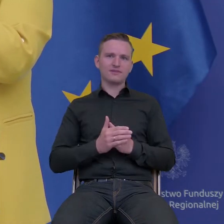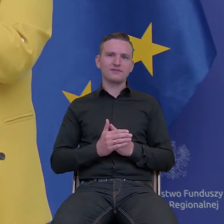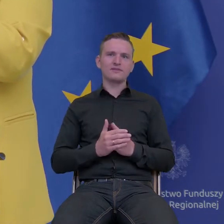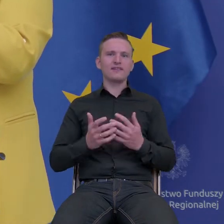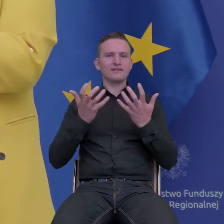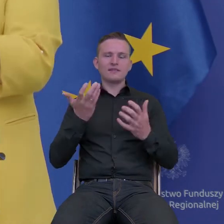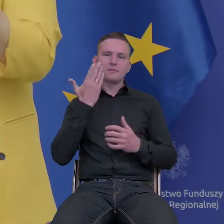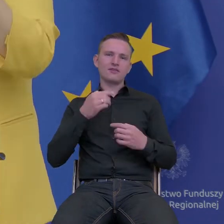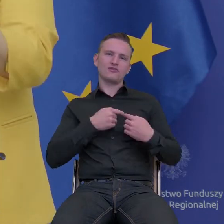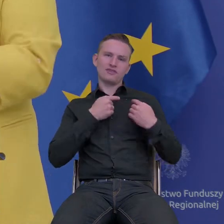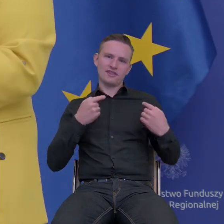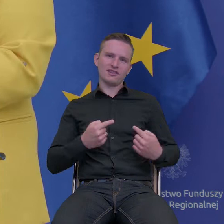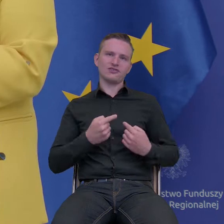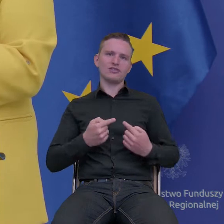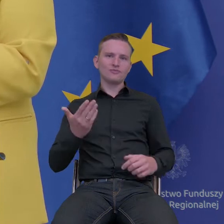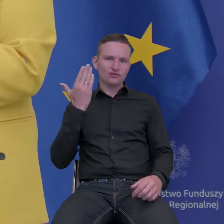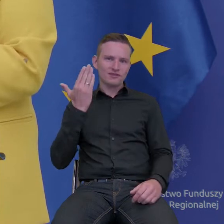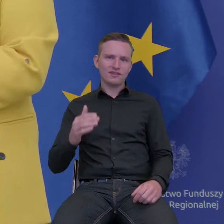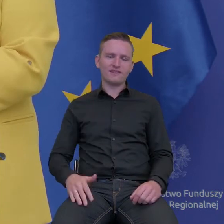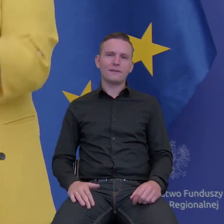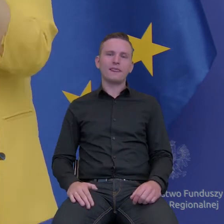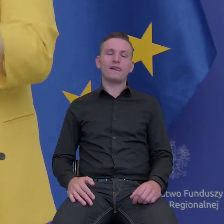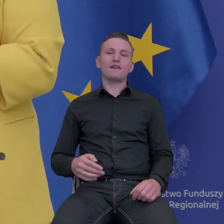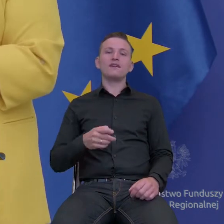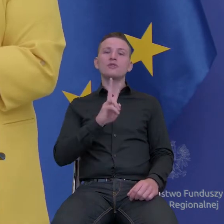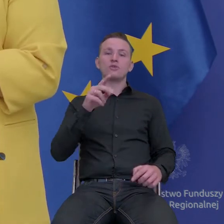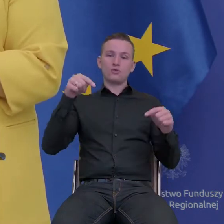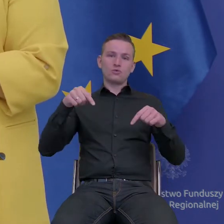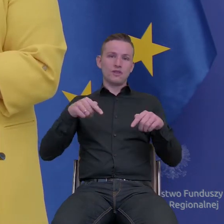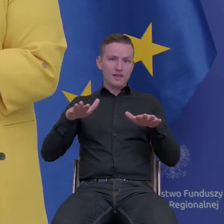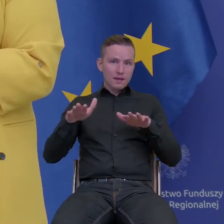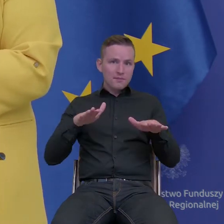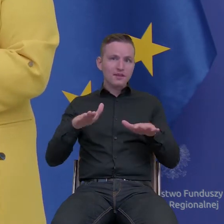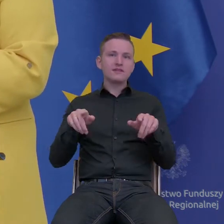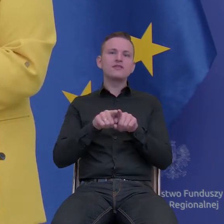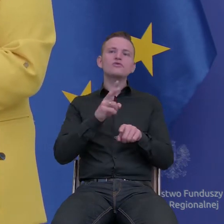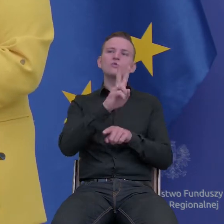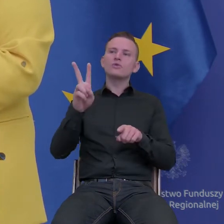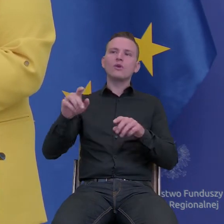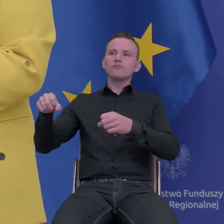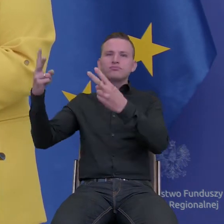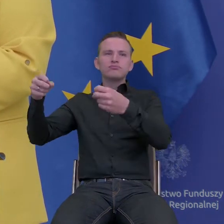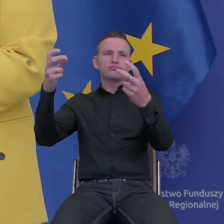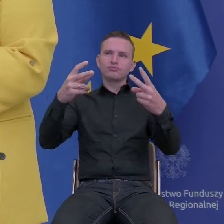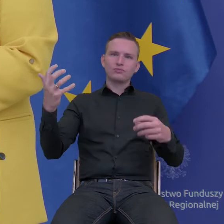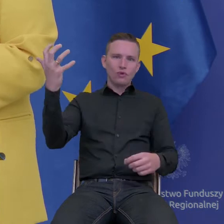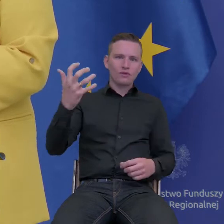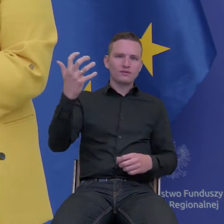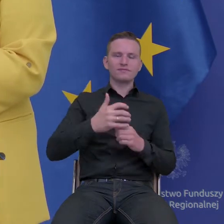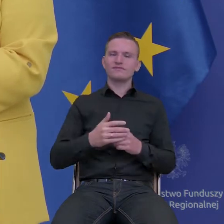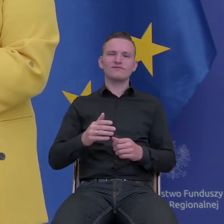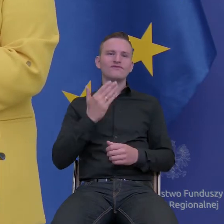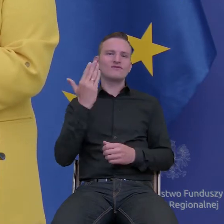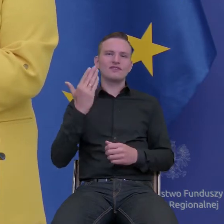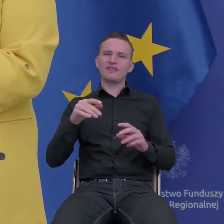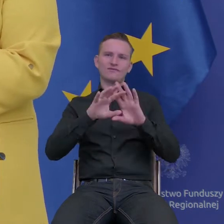opiekunów i Was, młodzież. Myślę, że już mogę o Was powiedzieć, Was udostępniacze.